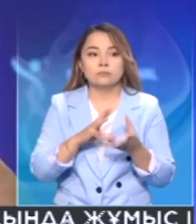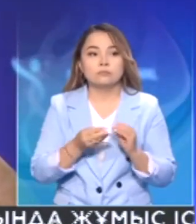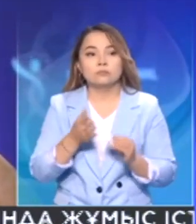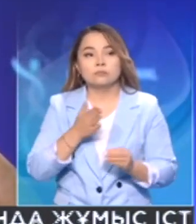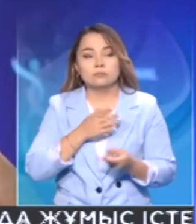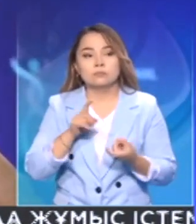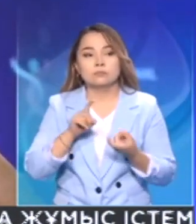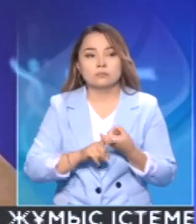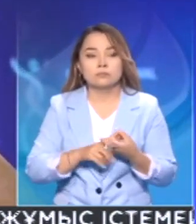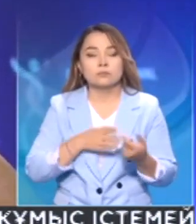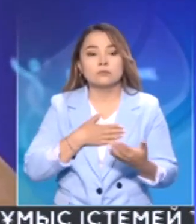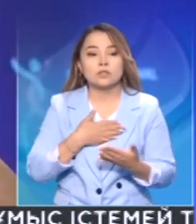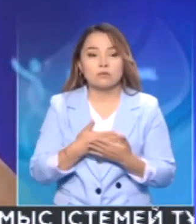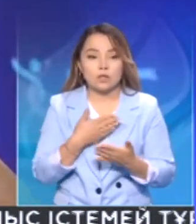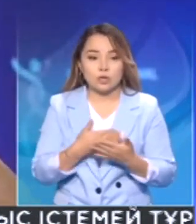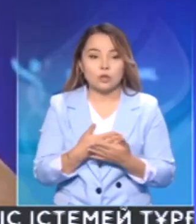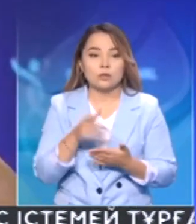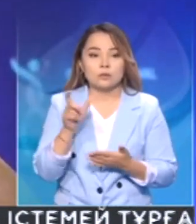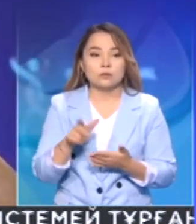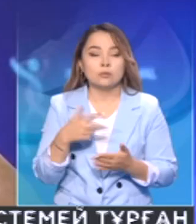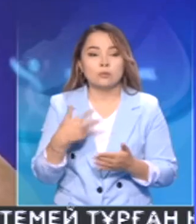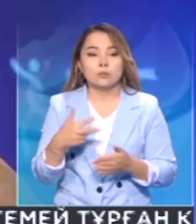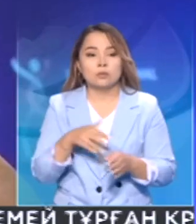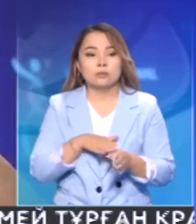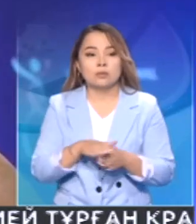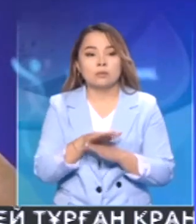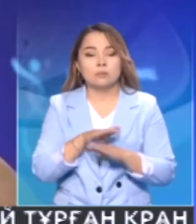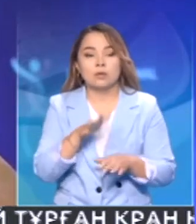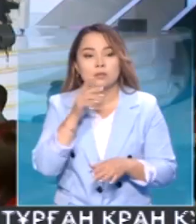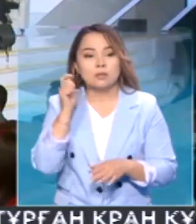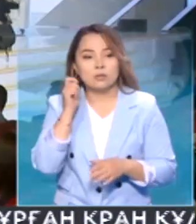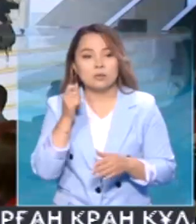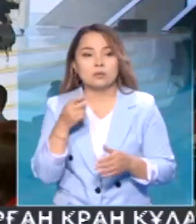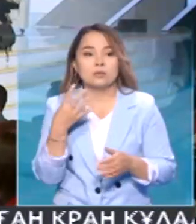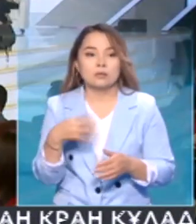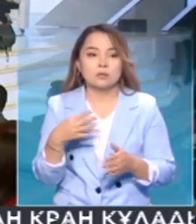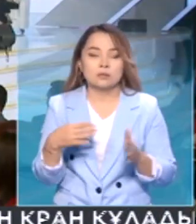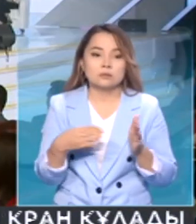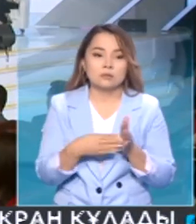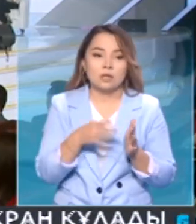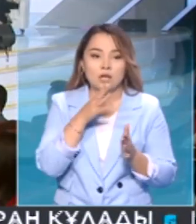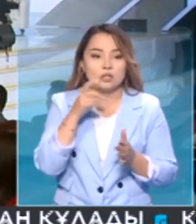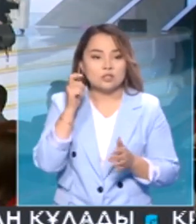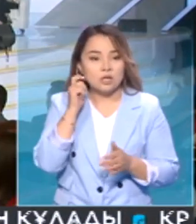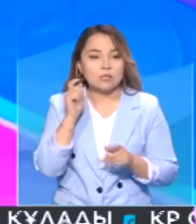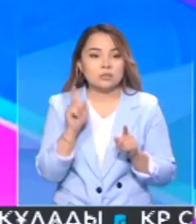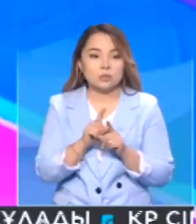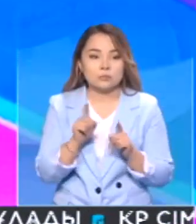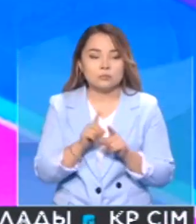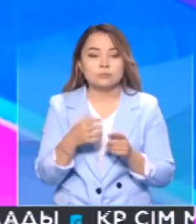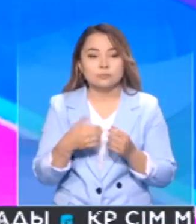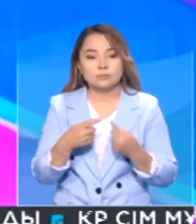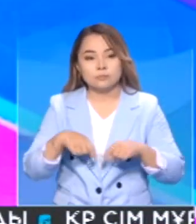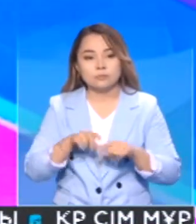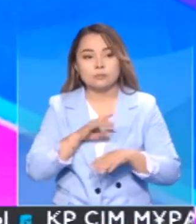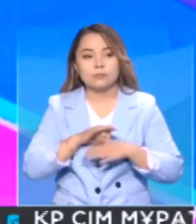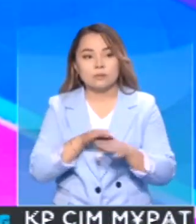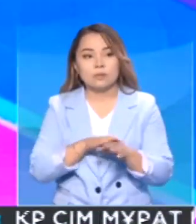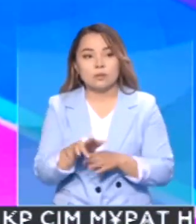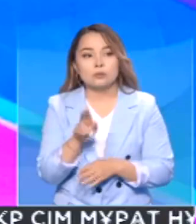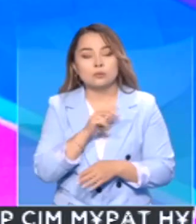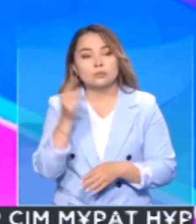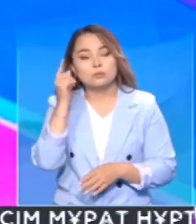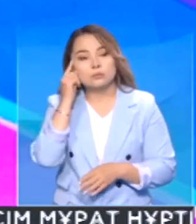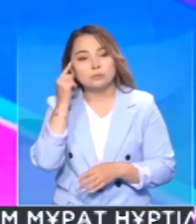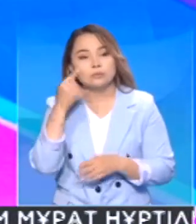үшін волонтер деген ұғым ол жасы 30-ға жетпеген, не болмаса жасы 40-қа жетпеген жаңағыдай жастардың ісі, жастардың жұмысы